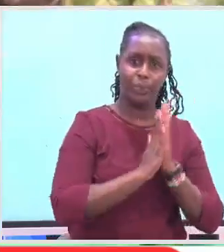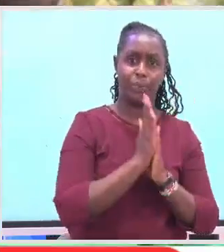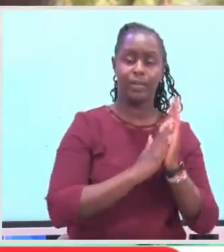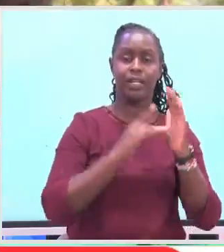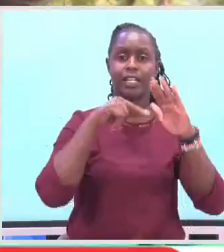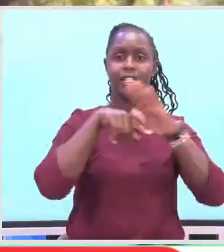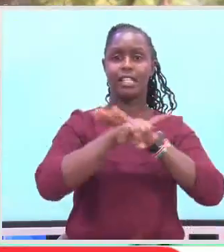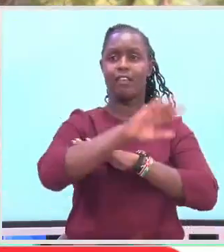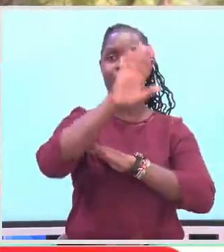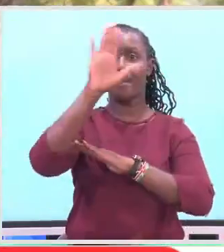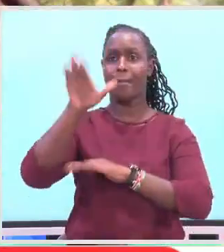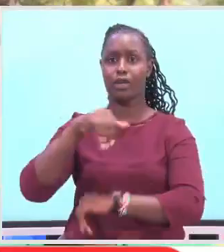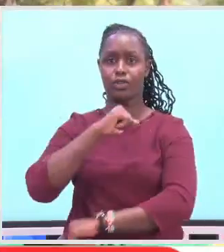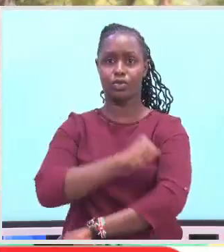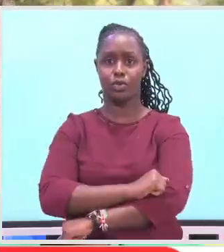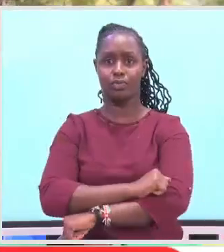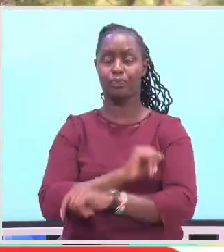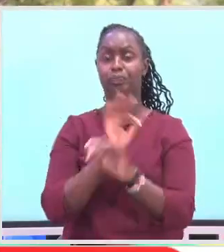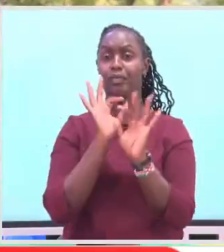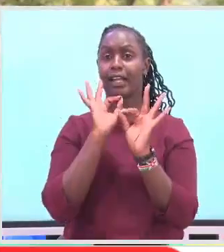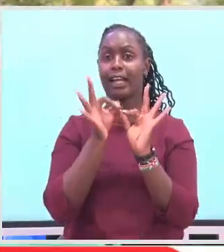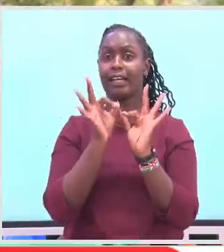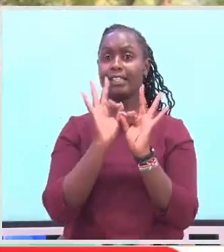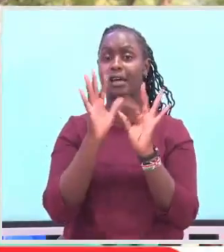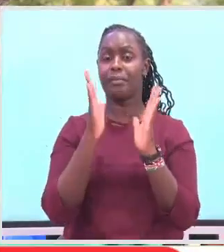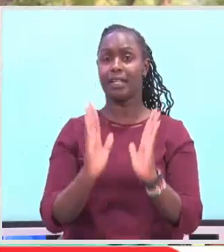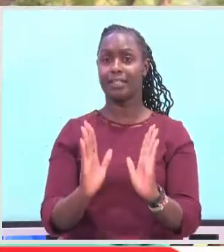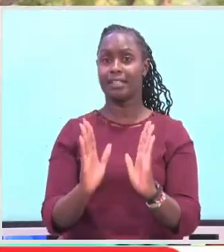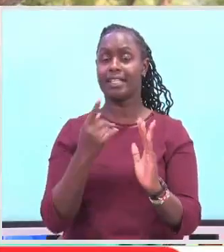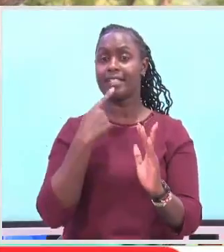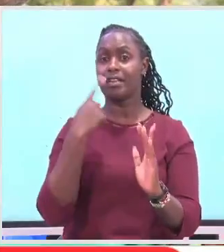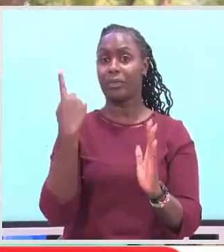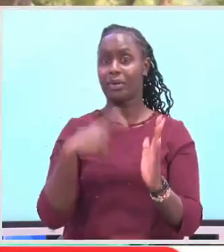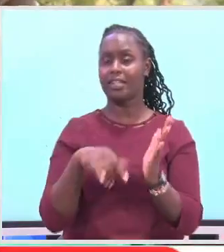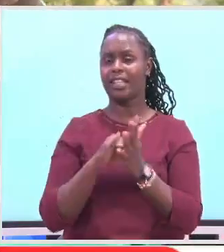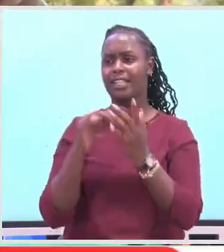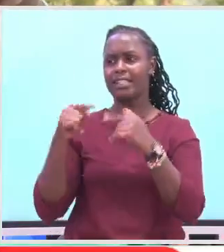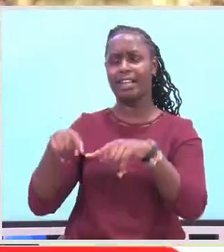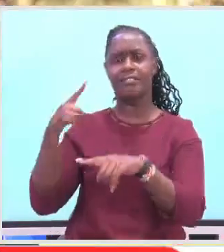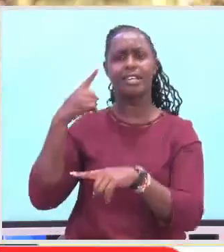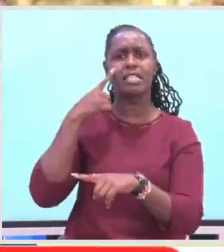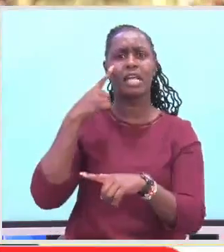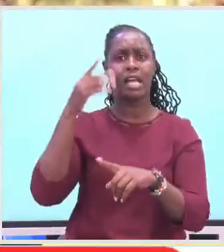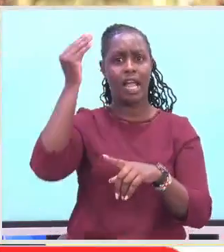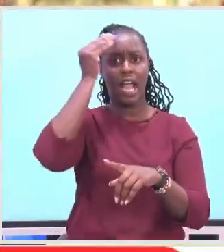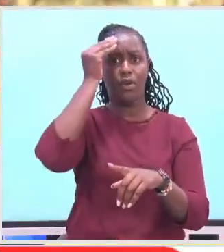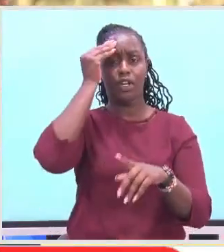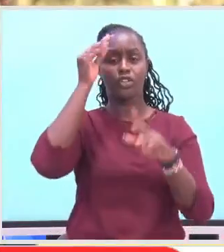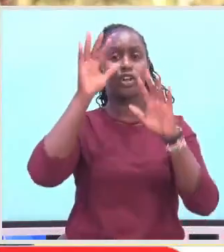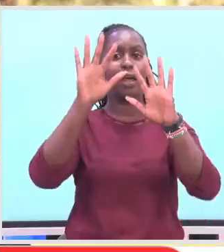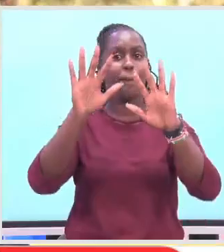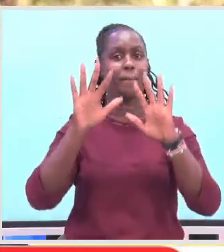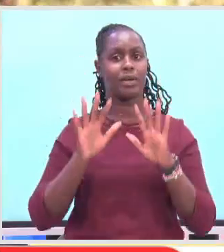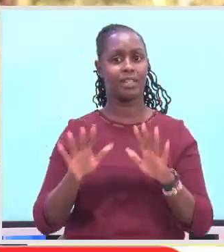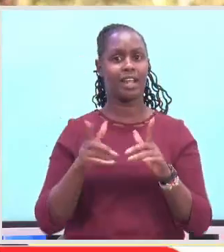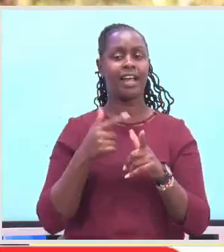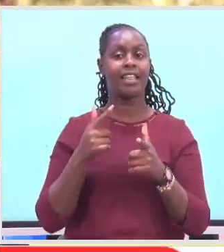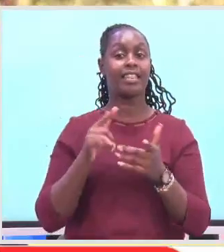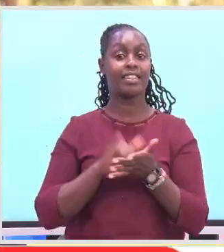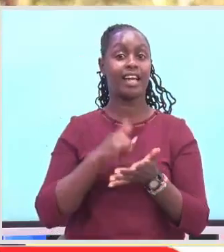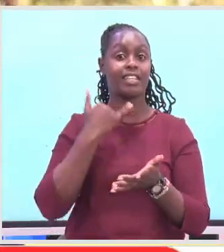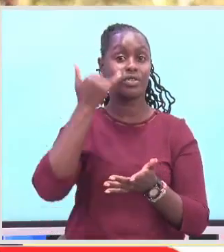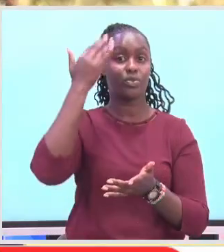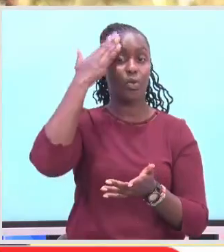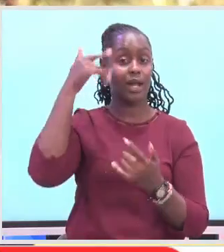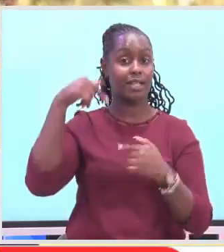Her translator helps us. She narrates the importance of education in the society and her reason for joining school at her old age.